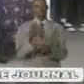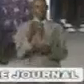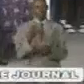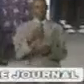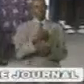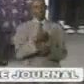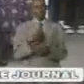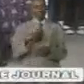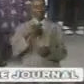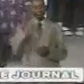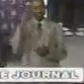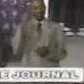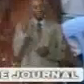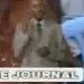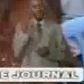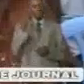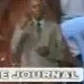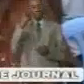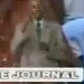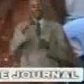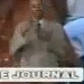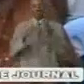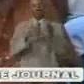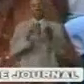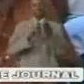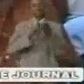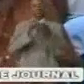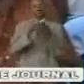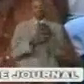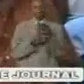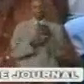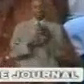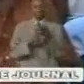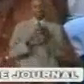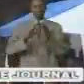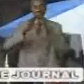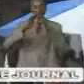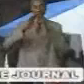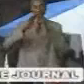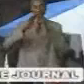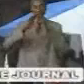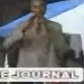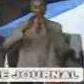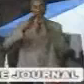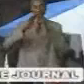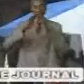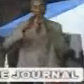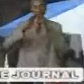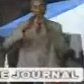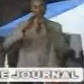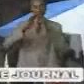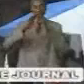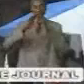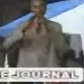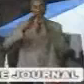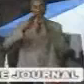dans la réalisation du projet de construction du bâtiment de l'option maths physique.